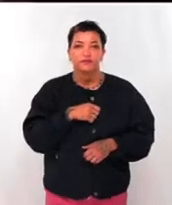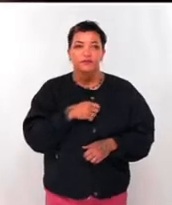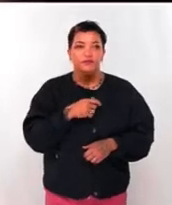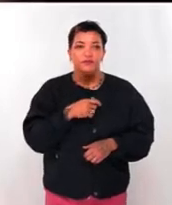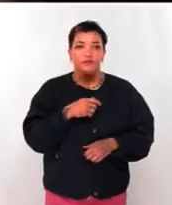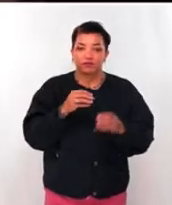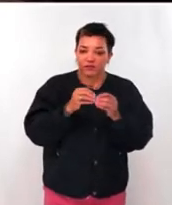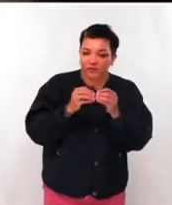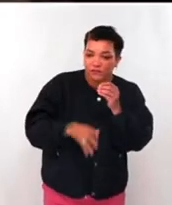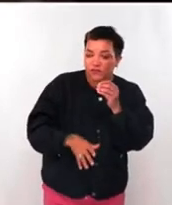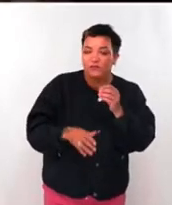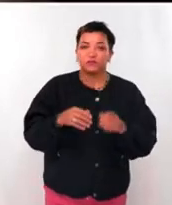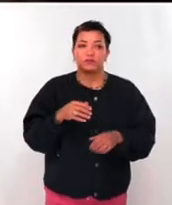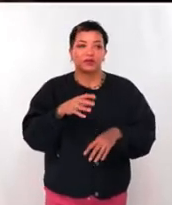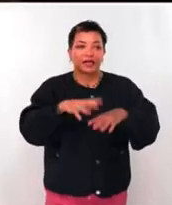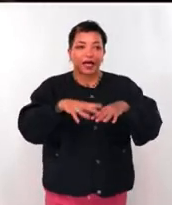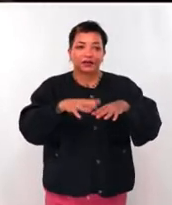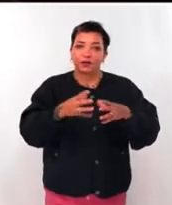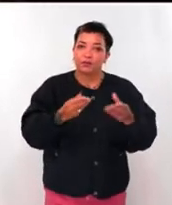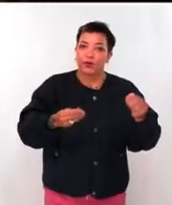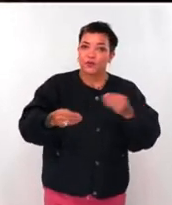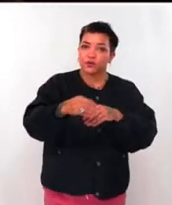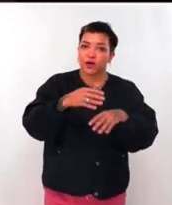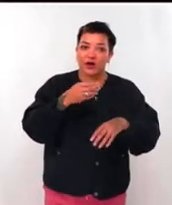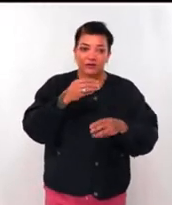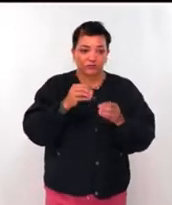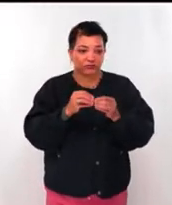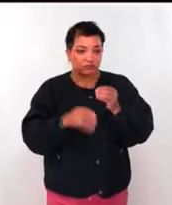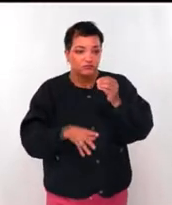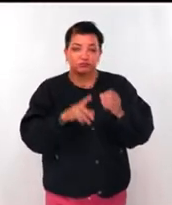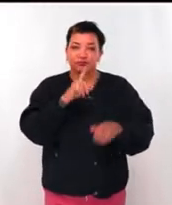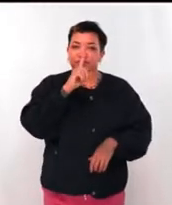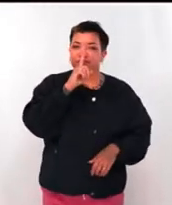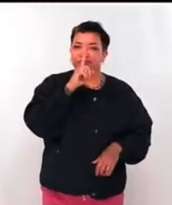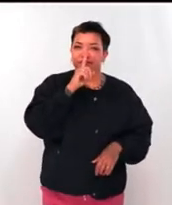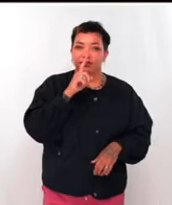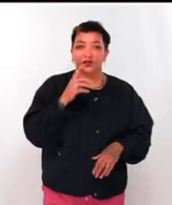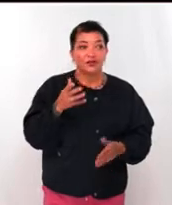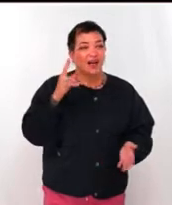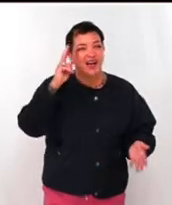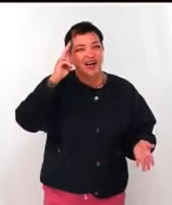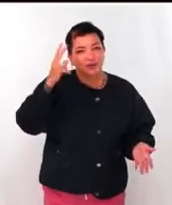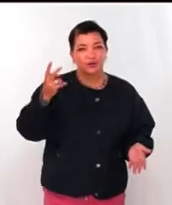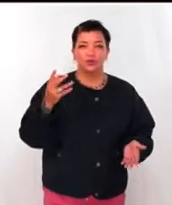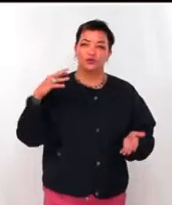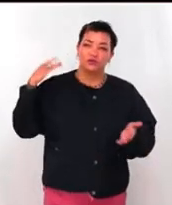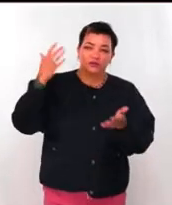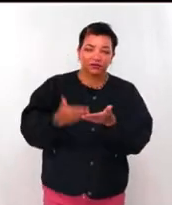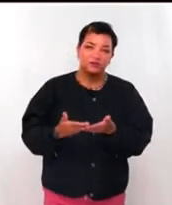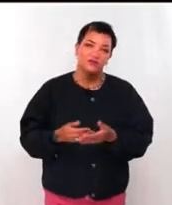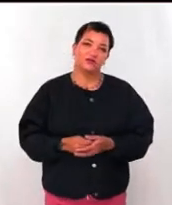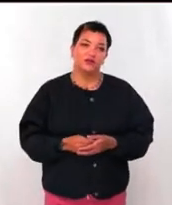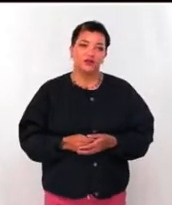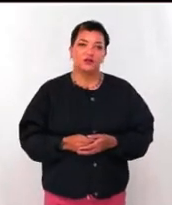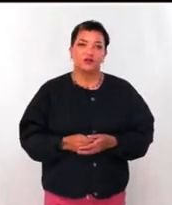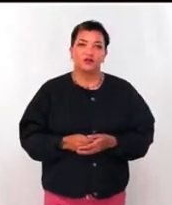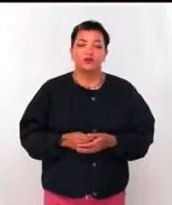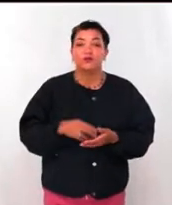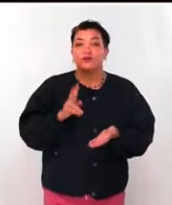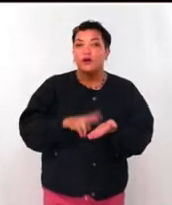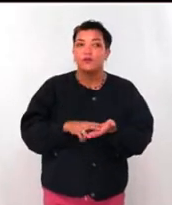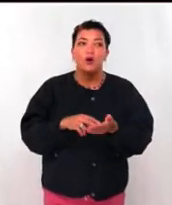populaires du tout. Et c'est une habitude que vous avez. Donc c'est vraiment les